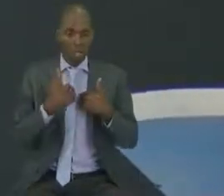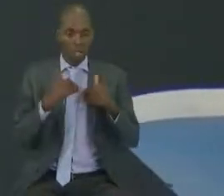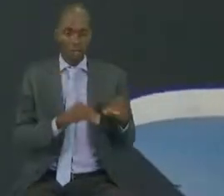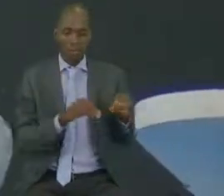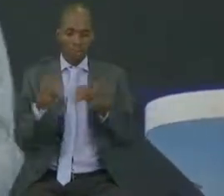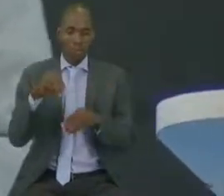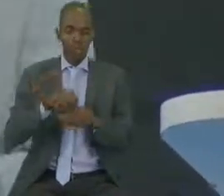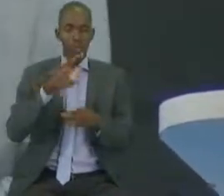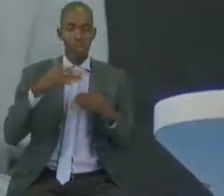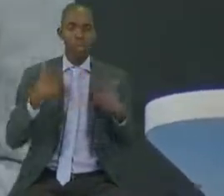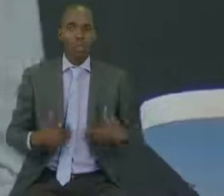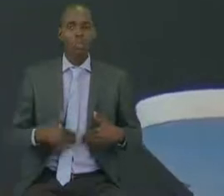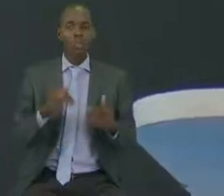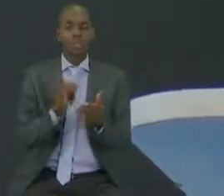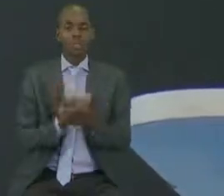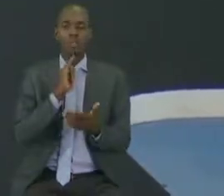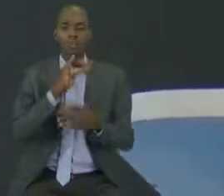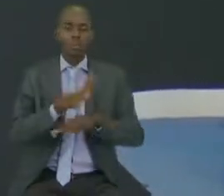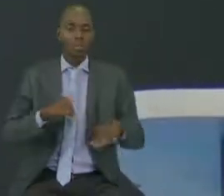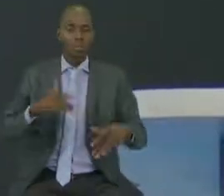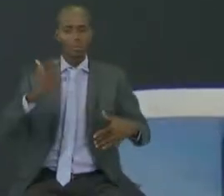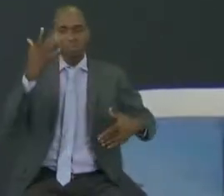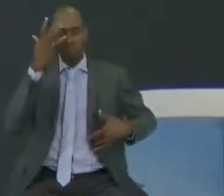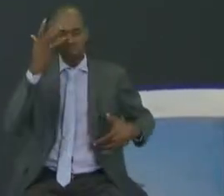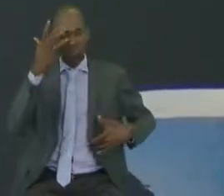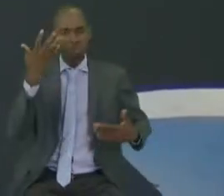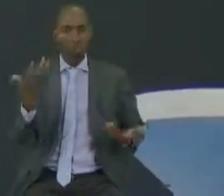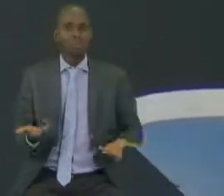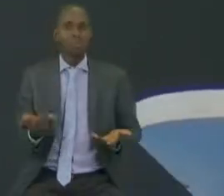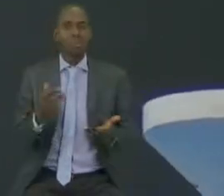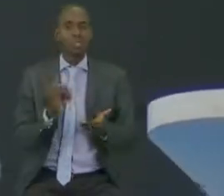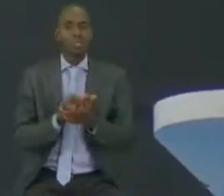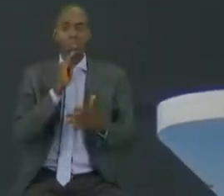a mis dans ton corps, on appelle maladie, infirmité,